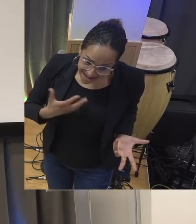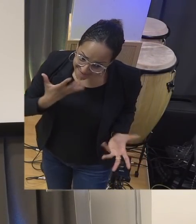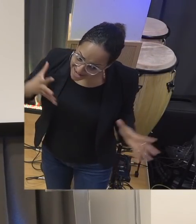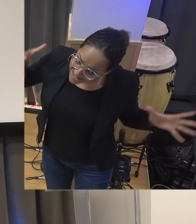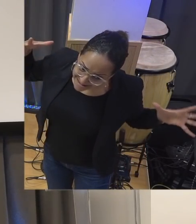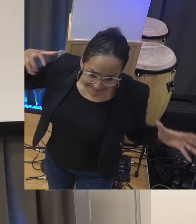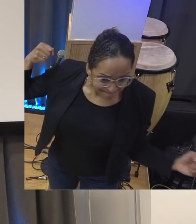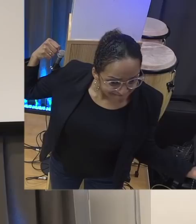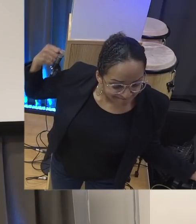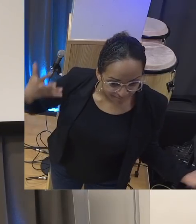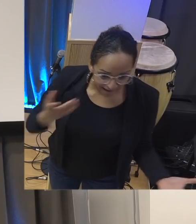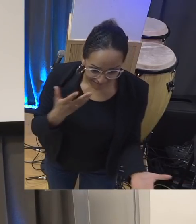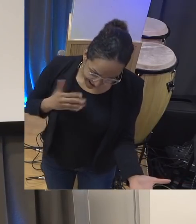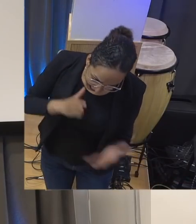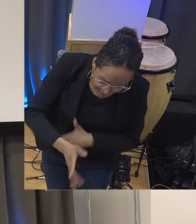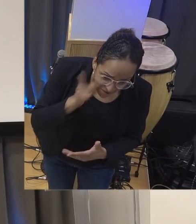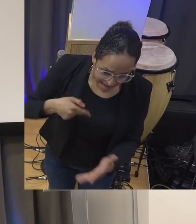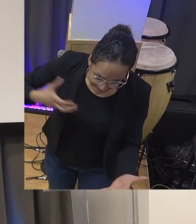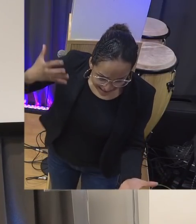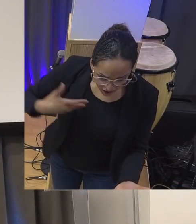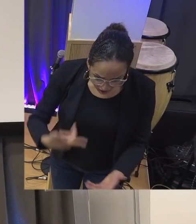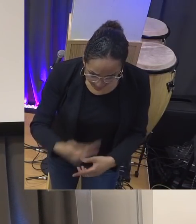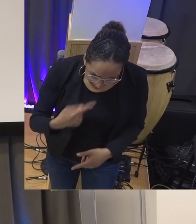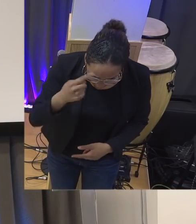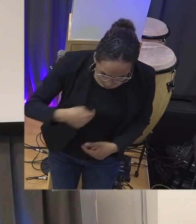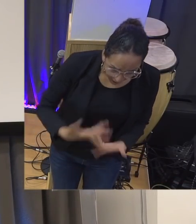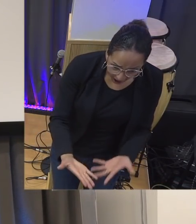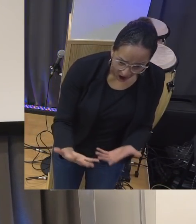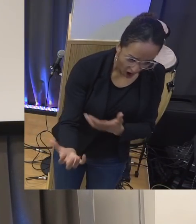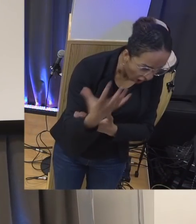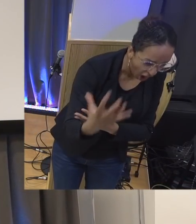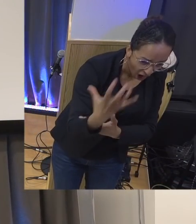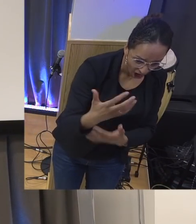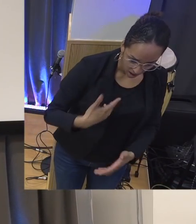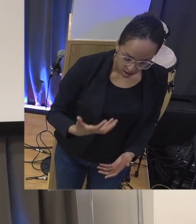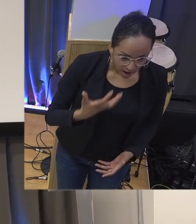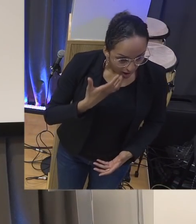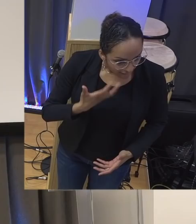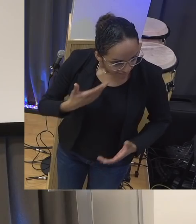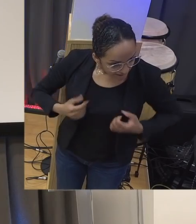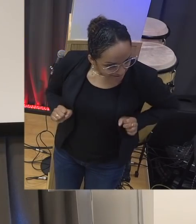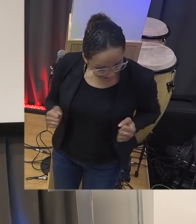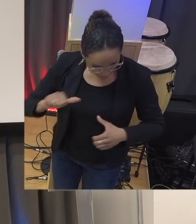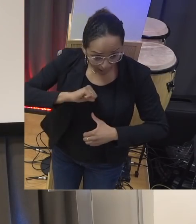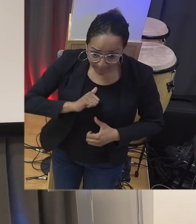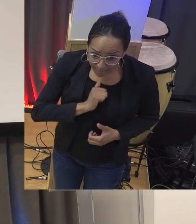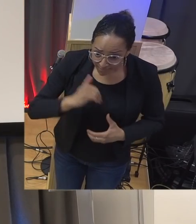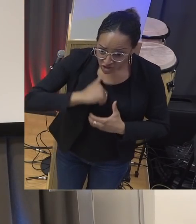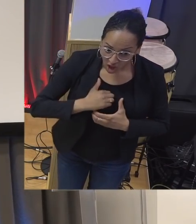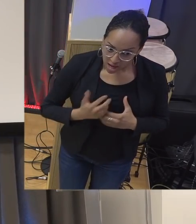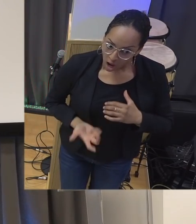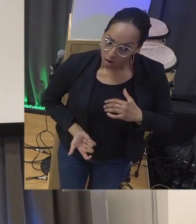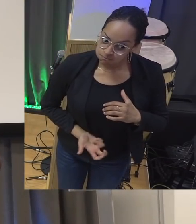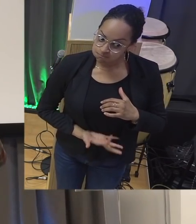gorge. Mais comment il parle là-haut? À l'intérieur de moi,